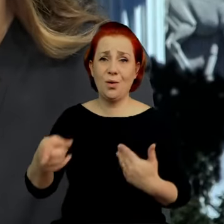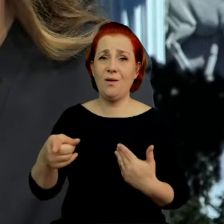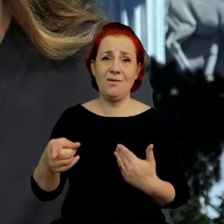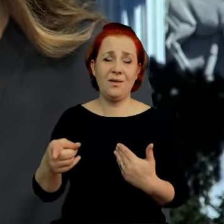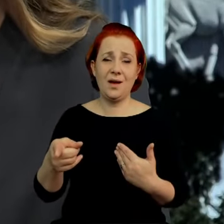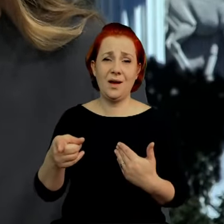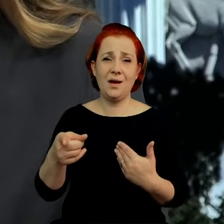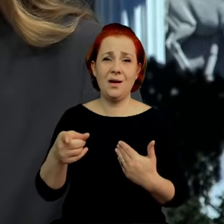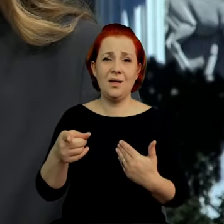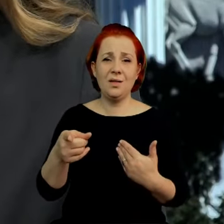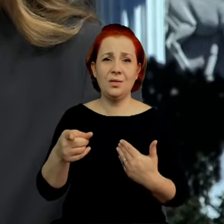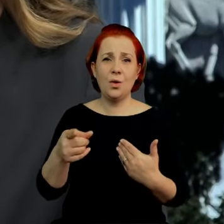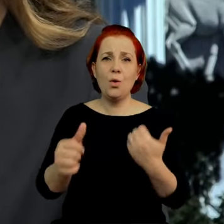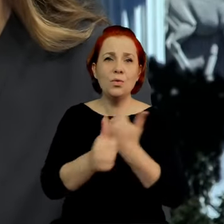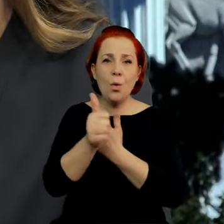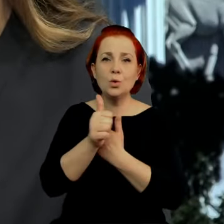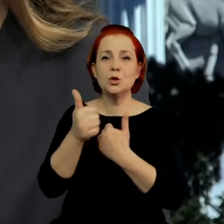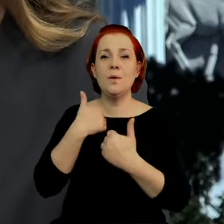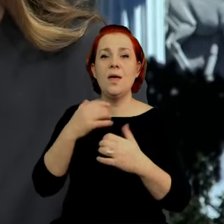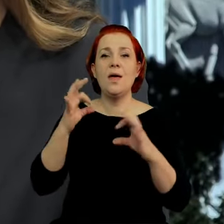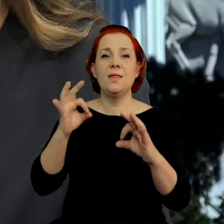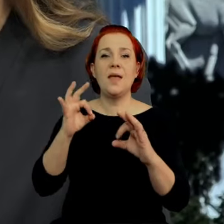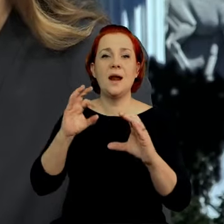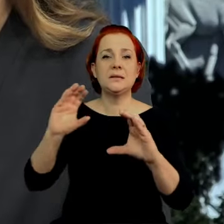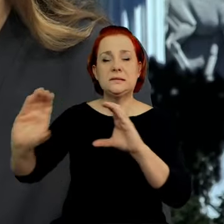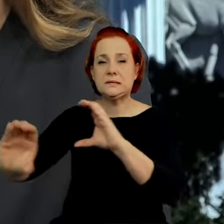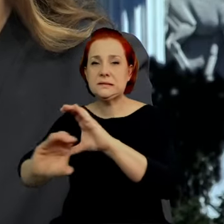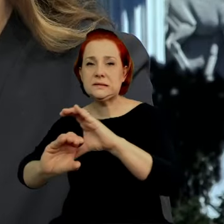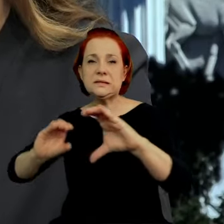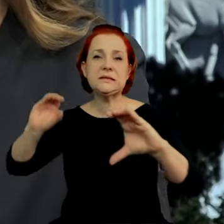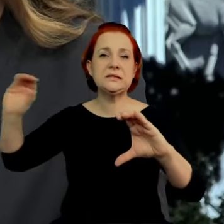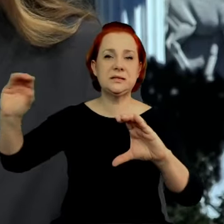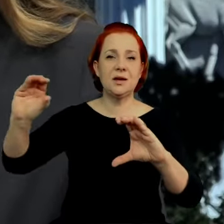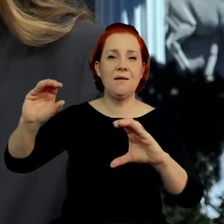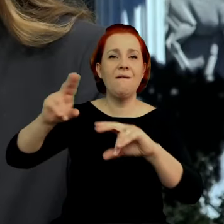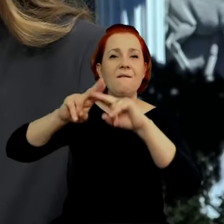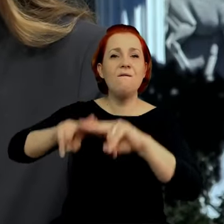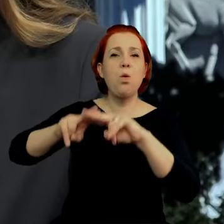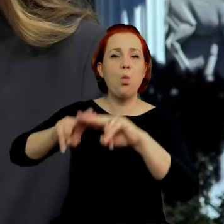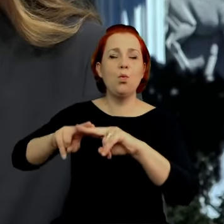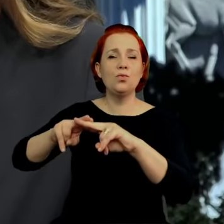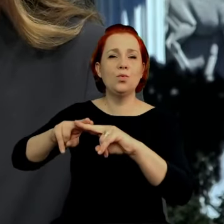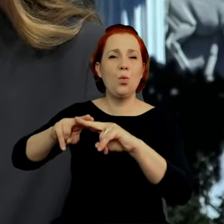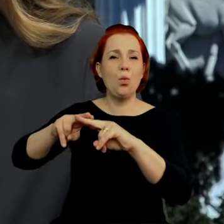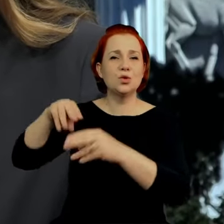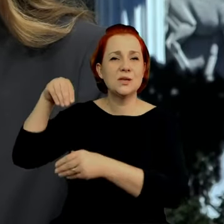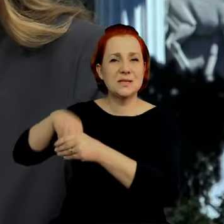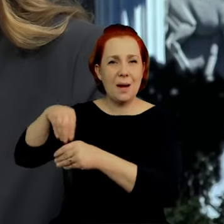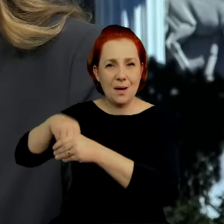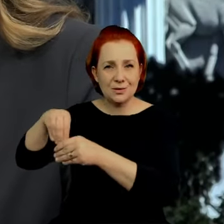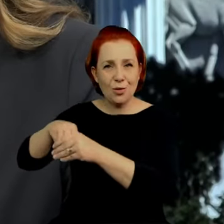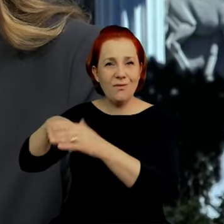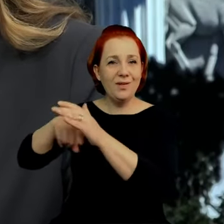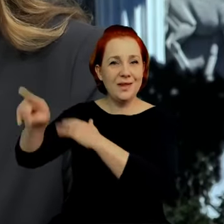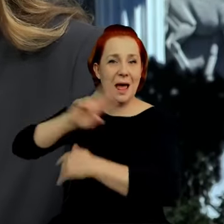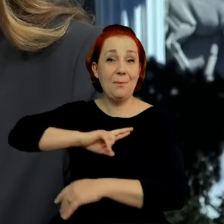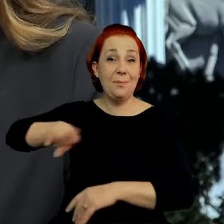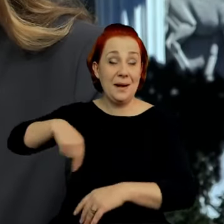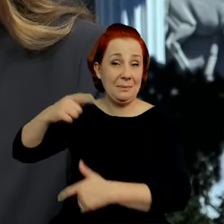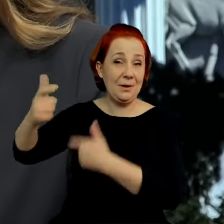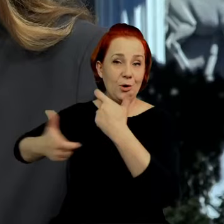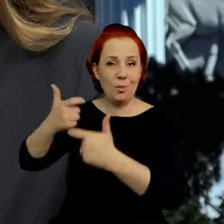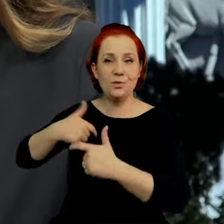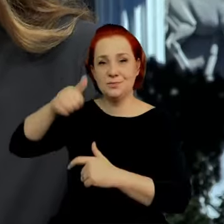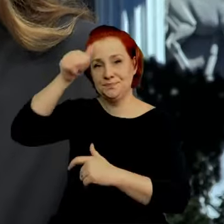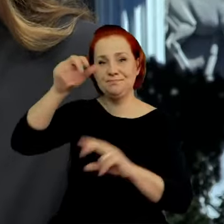teraz, funduszu zapasowego z NFZ do tej złotej kieszeni premiera, która dla niepoznaki nazywa się fundusz